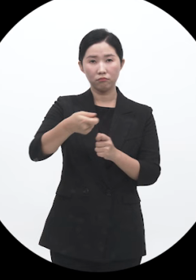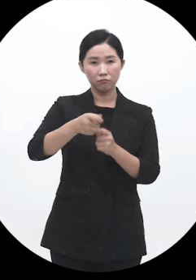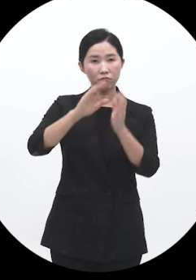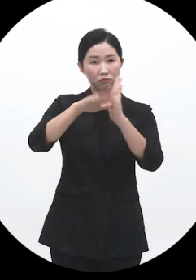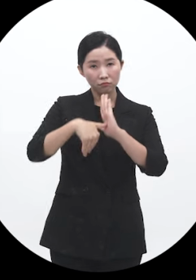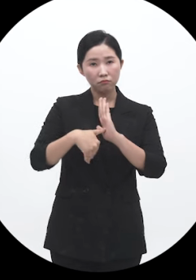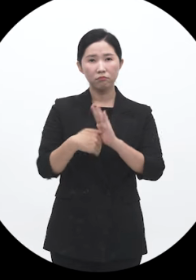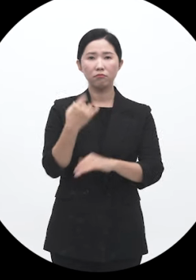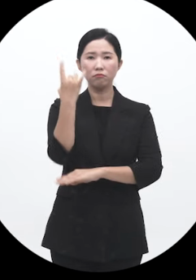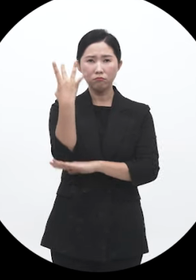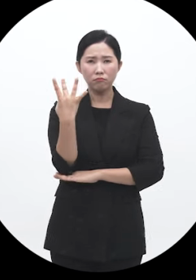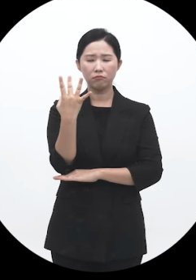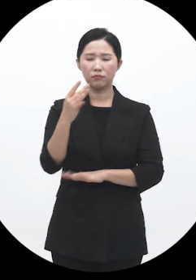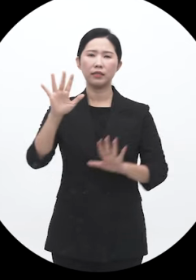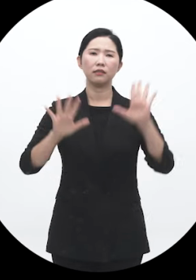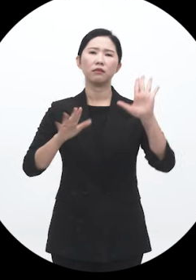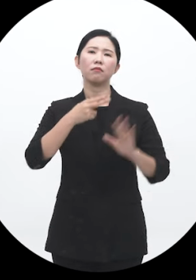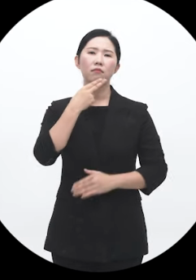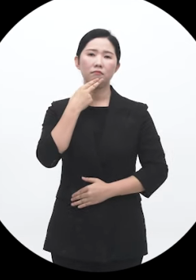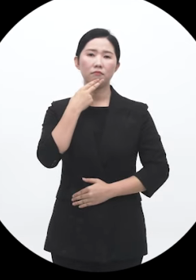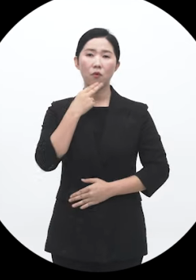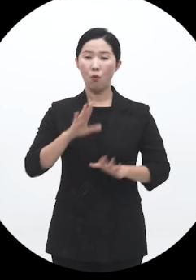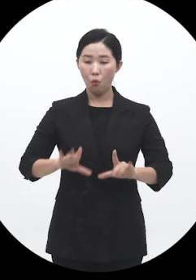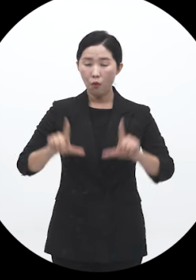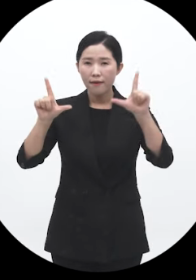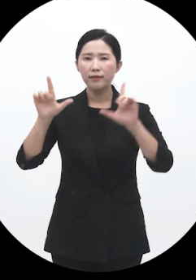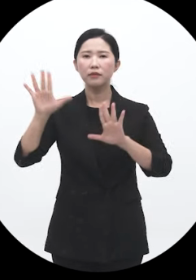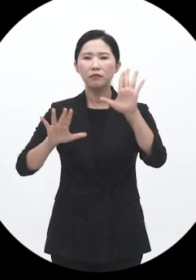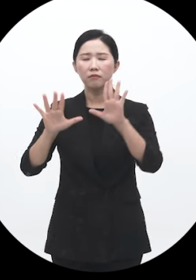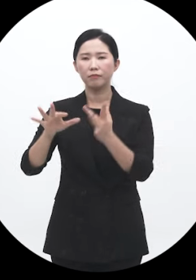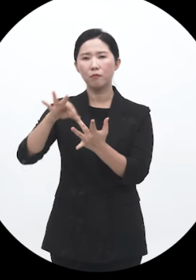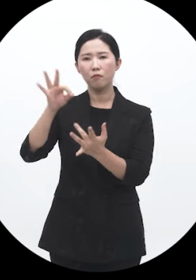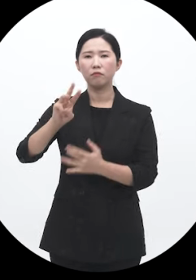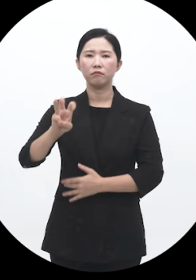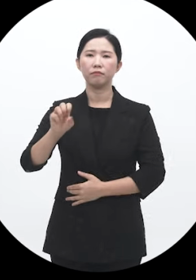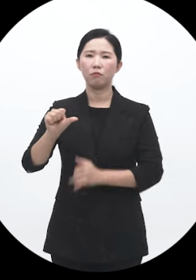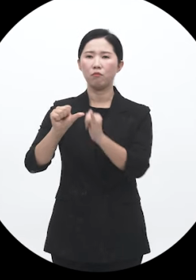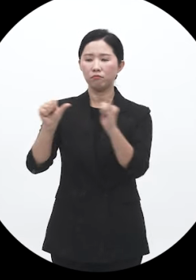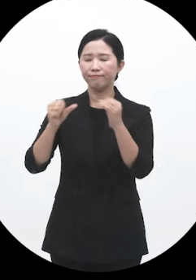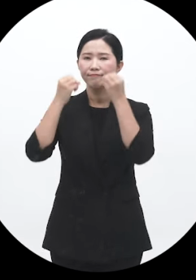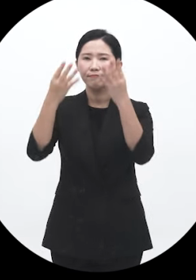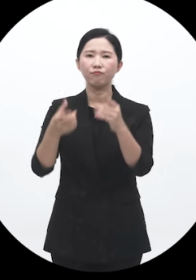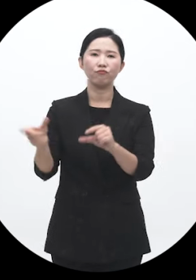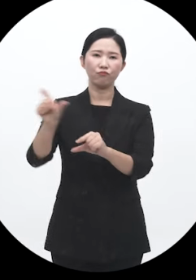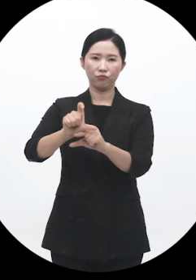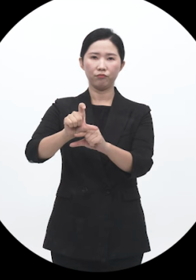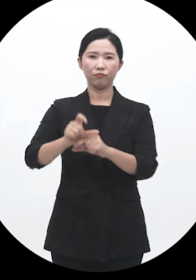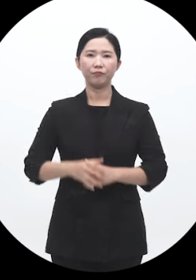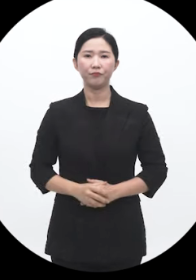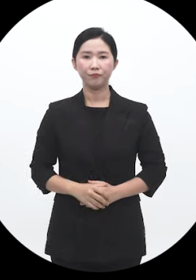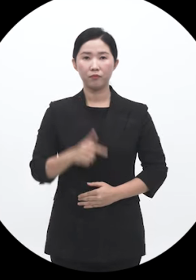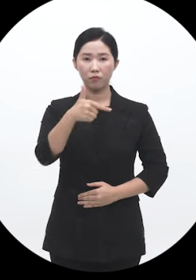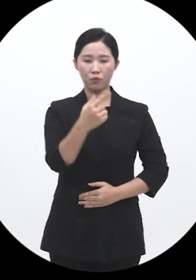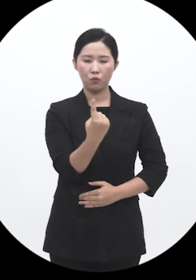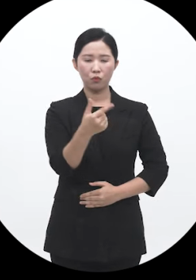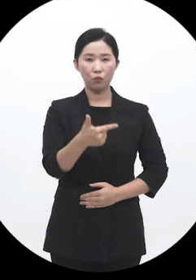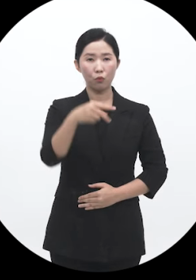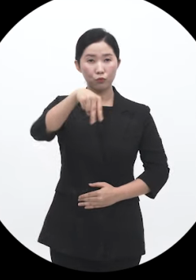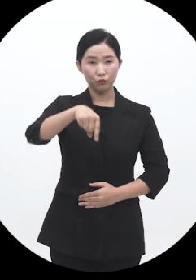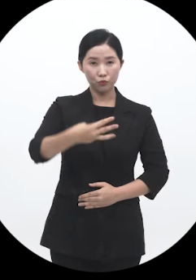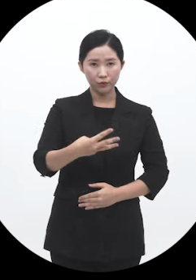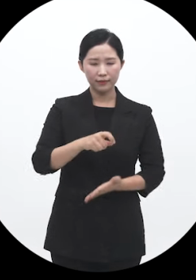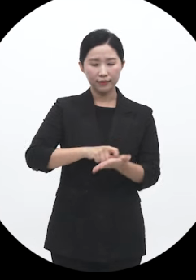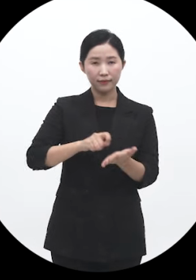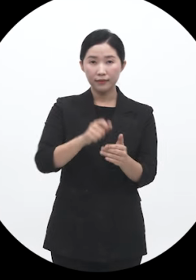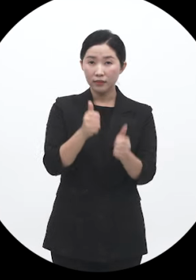수시에서 신설되어 35명을 선발한다는 점입니다. 논술 전형은 전년도보다